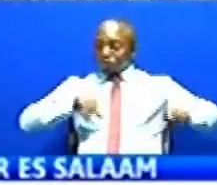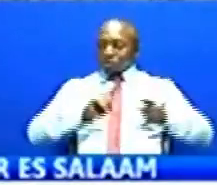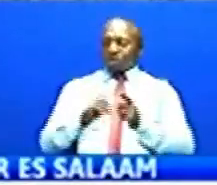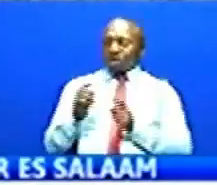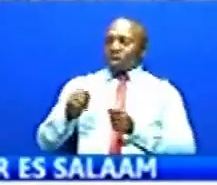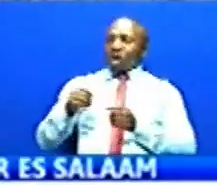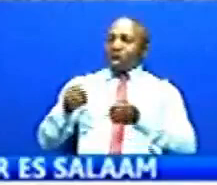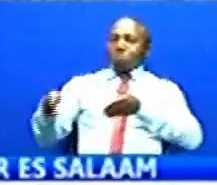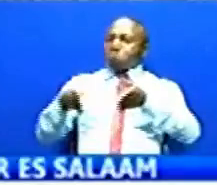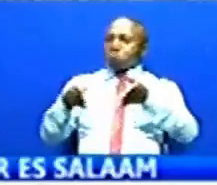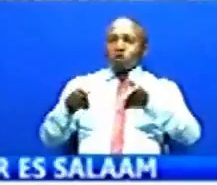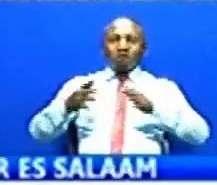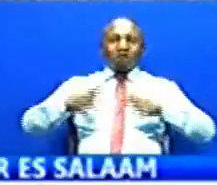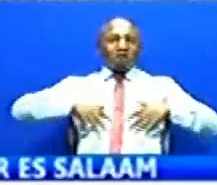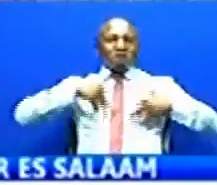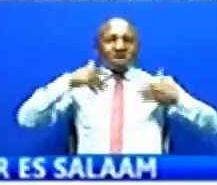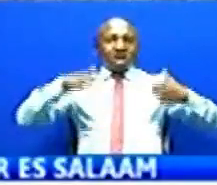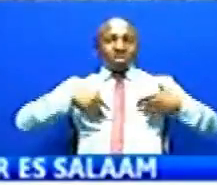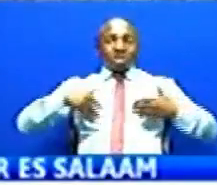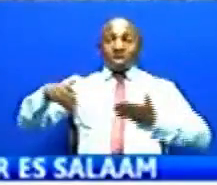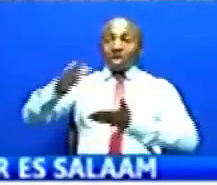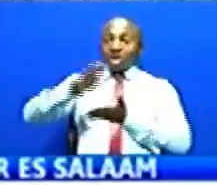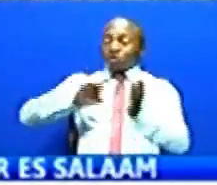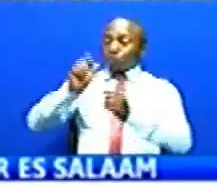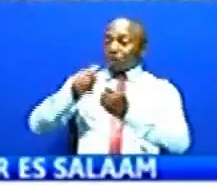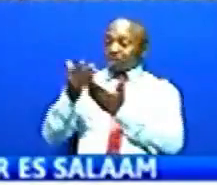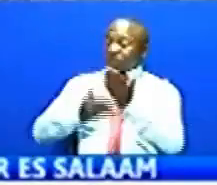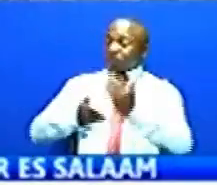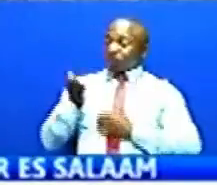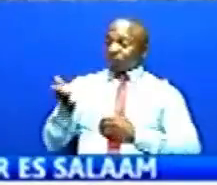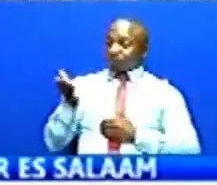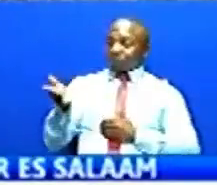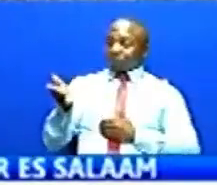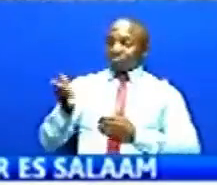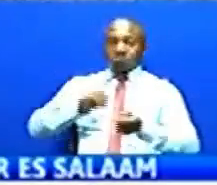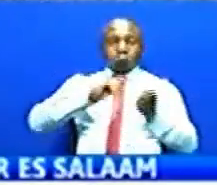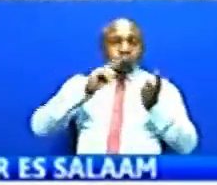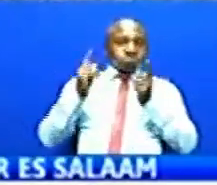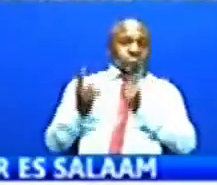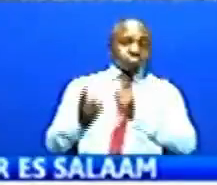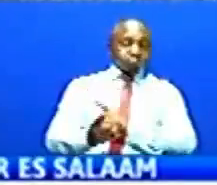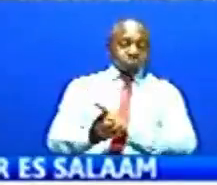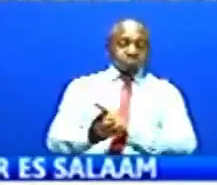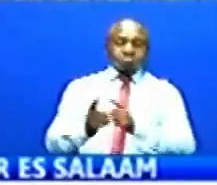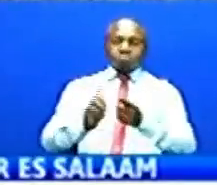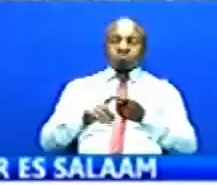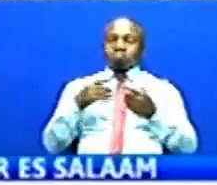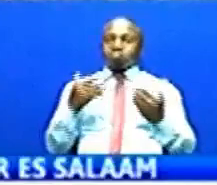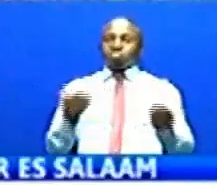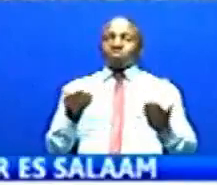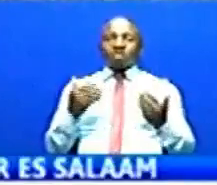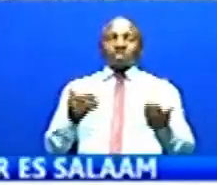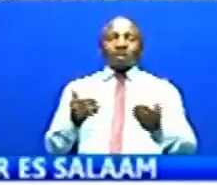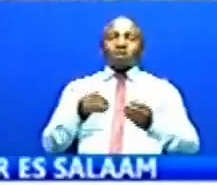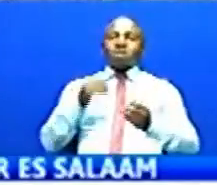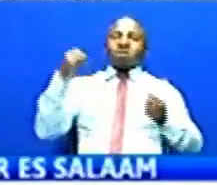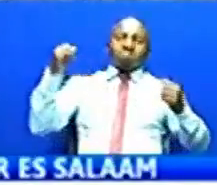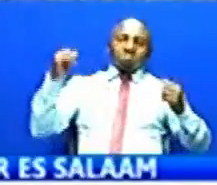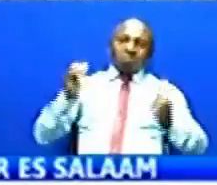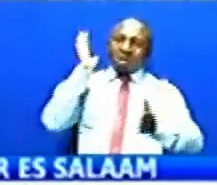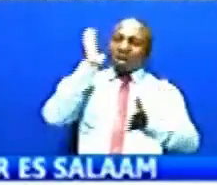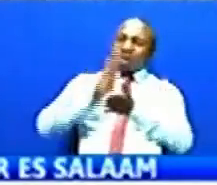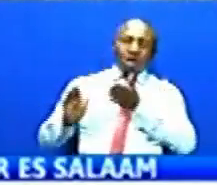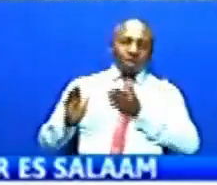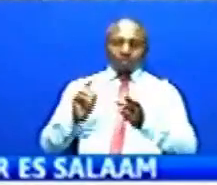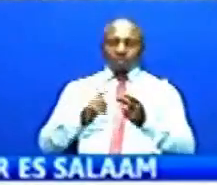badala ya kuwa faraja kwa wakazi wa eneo hili la Mbezi Beach A ama makazi mapya, umekuwa ni balaa